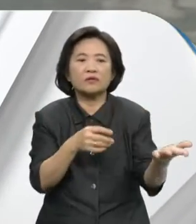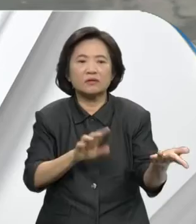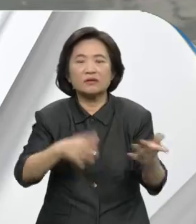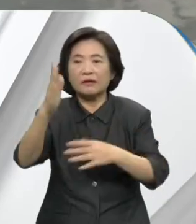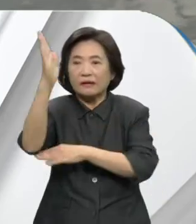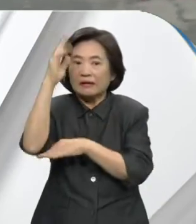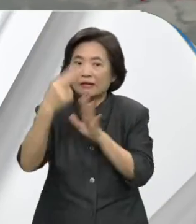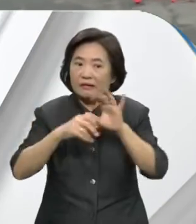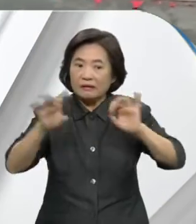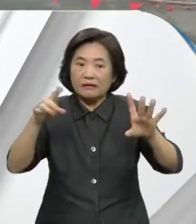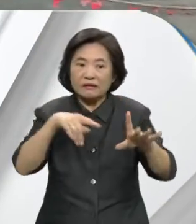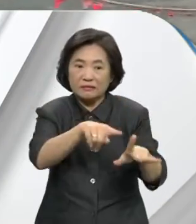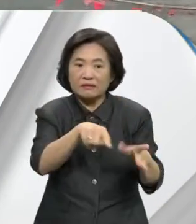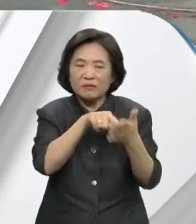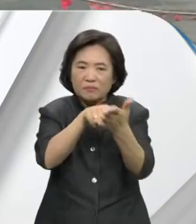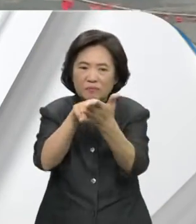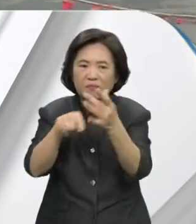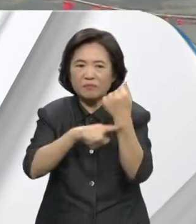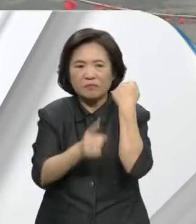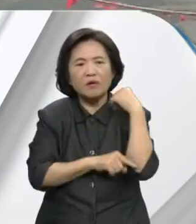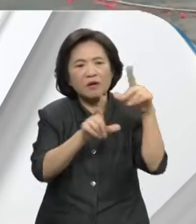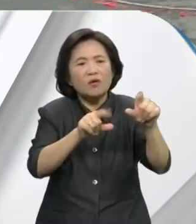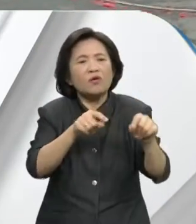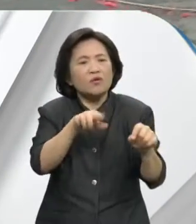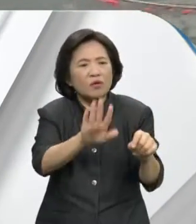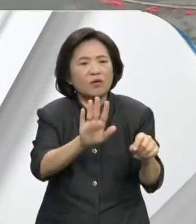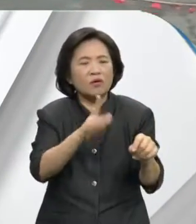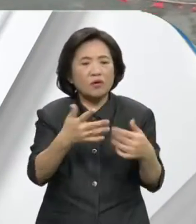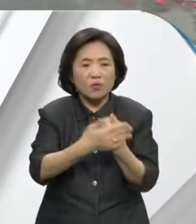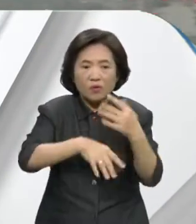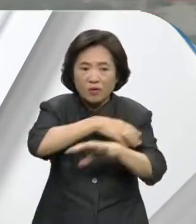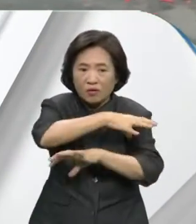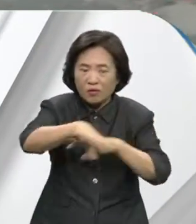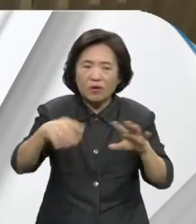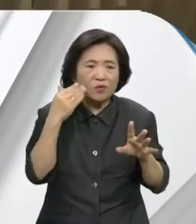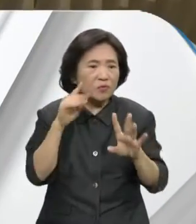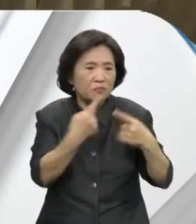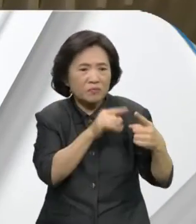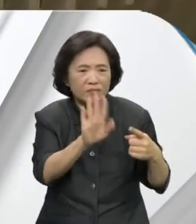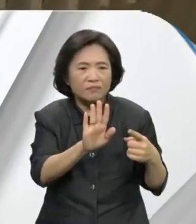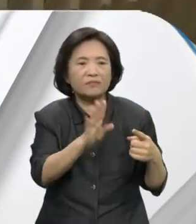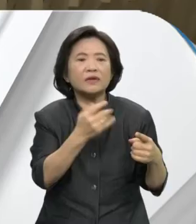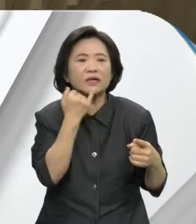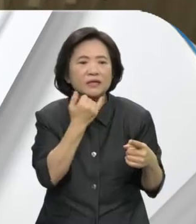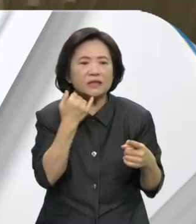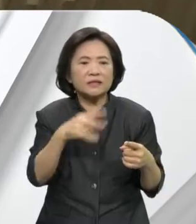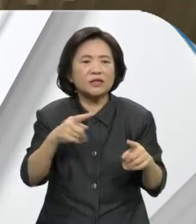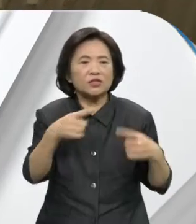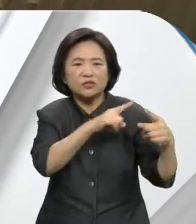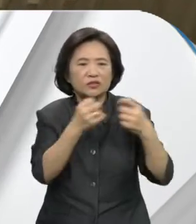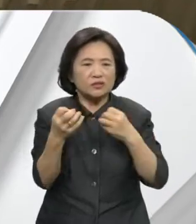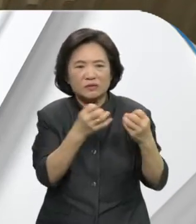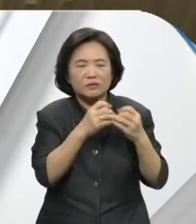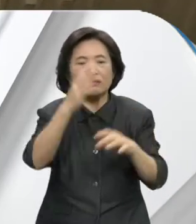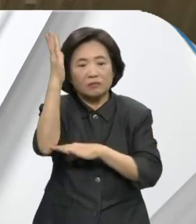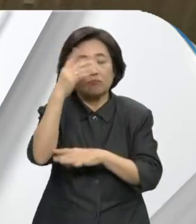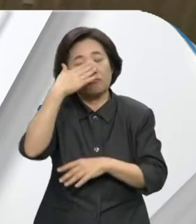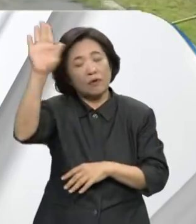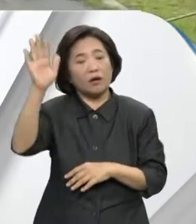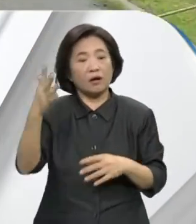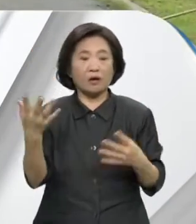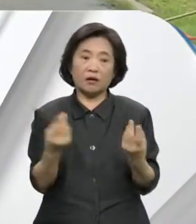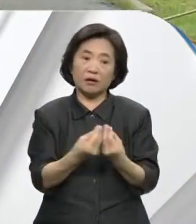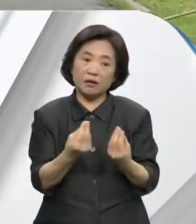调，殡葬延期申请总归是合法的，环境影响有争议的部分，大卫加拜官司都是县政府